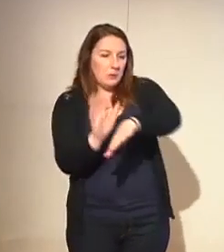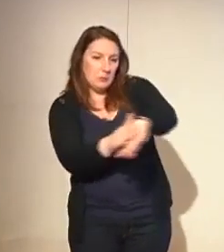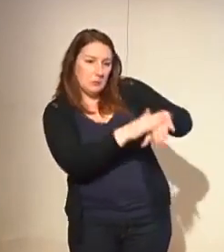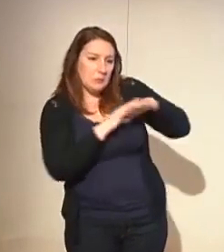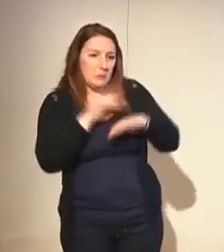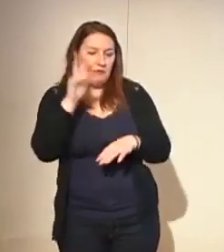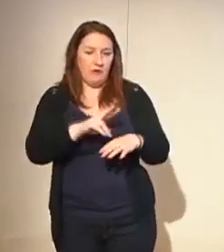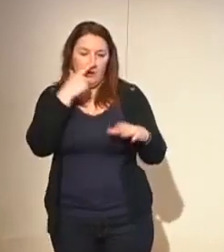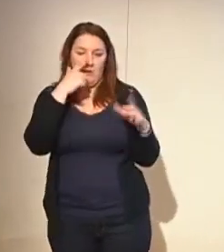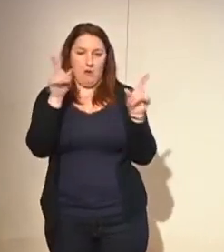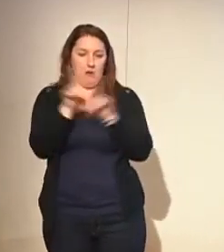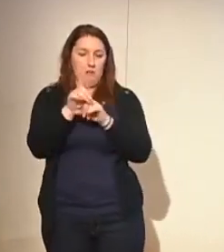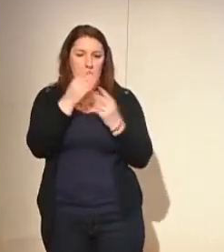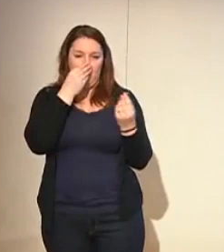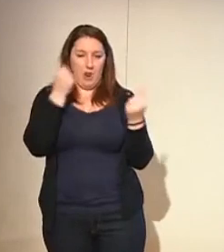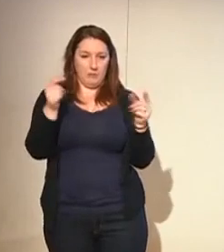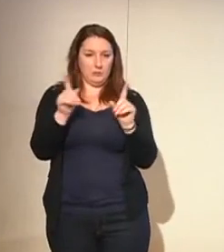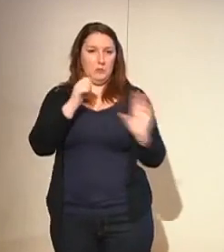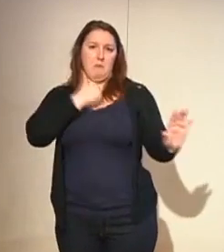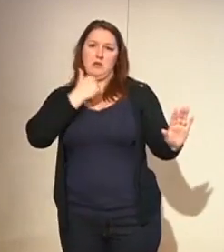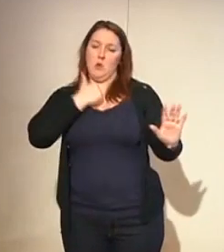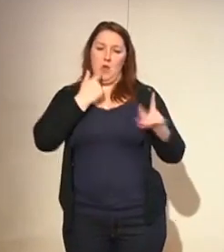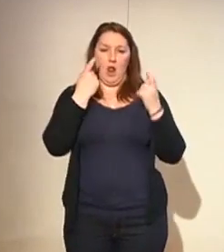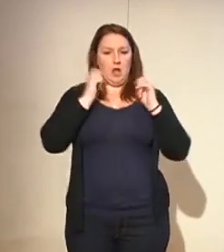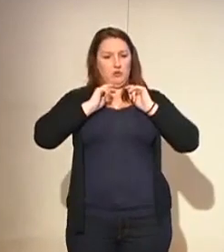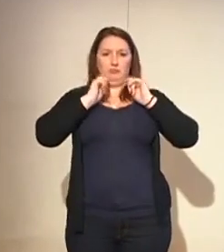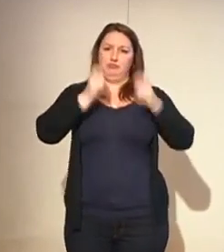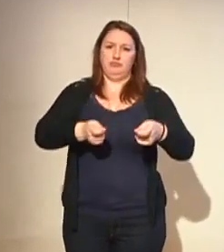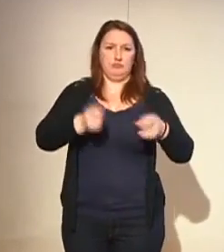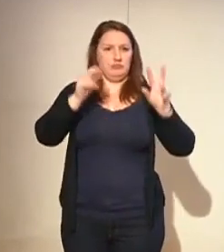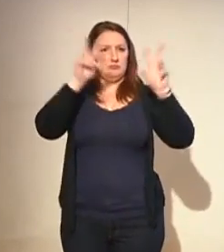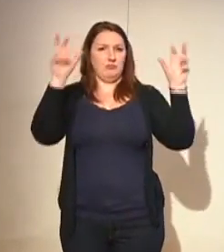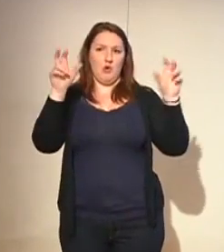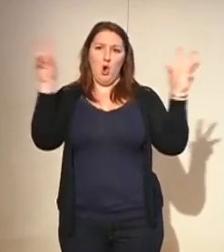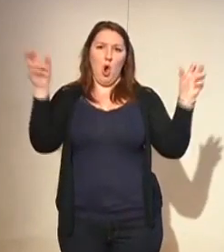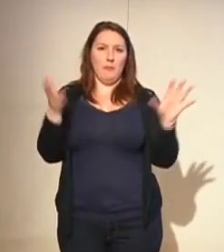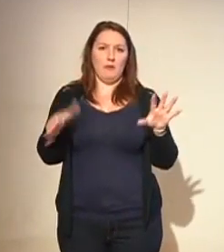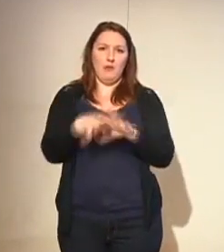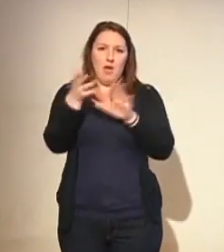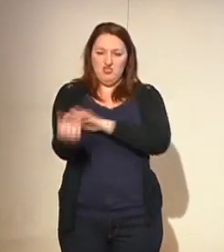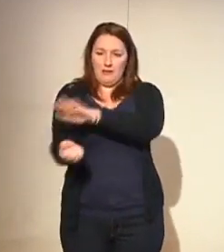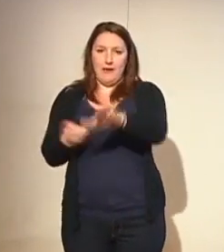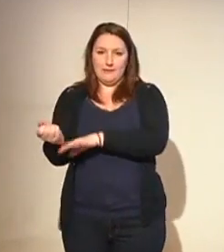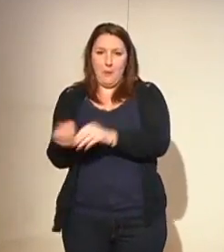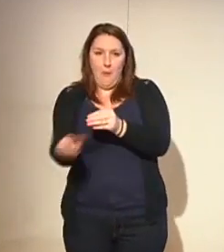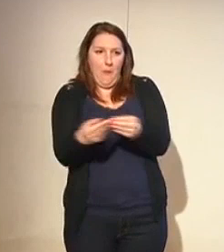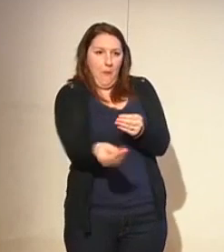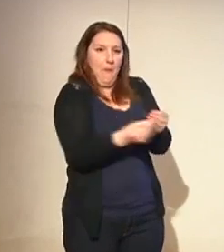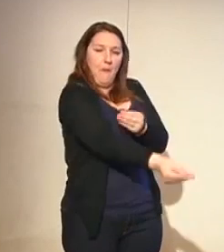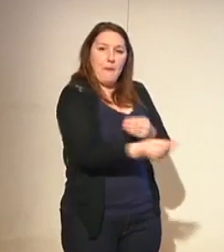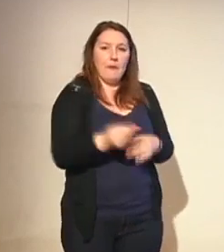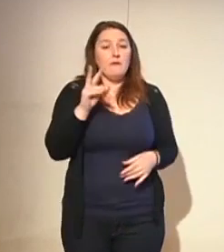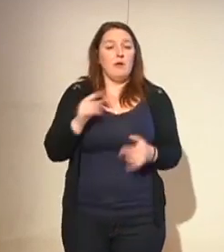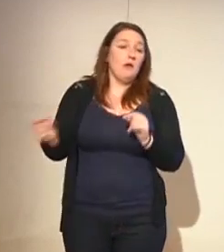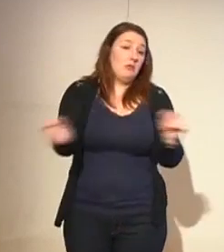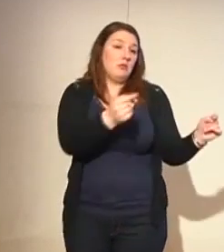l'impression qu'on attribuait de façon personnelle comme de de l'argent comme une cassette à certains élus nous avons eu ce débat à de